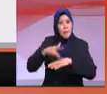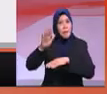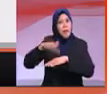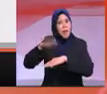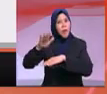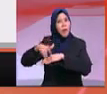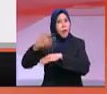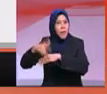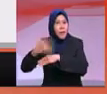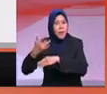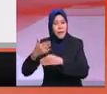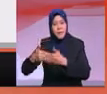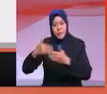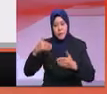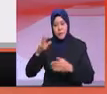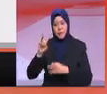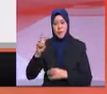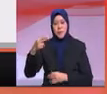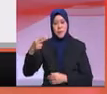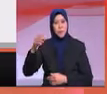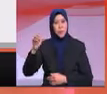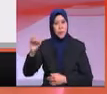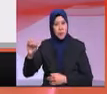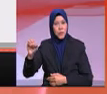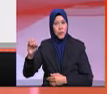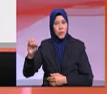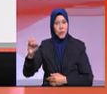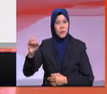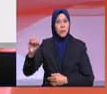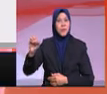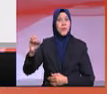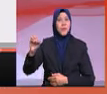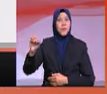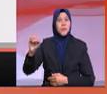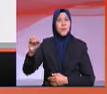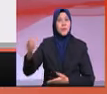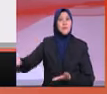awal sebelum WHO ataupun Pertubuhan Kesihatan Sedunia